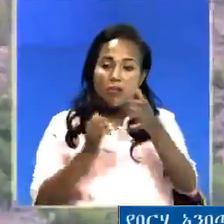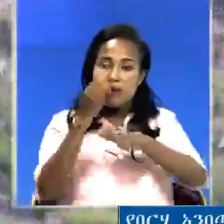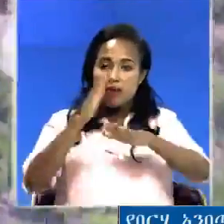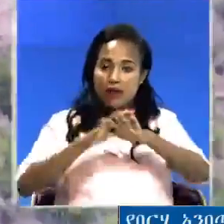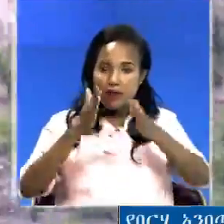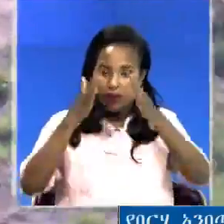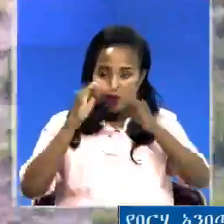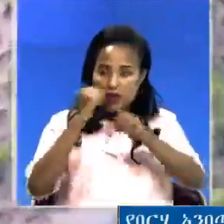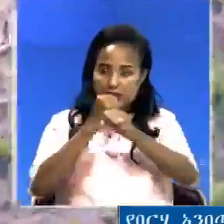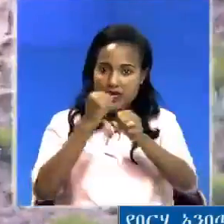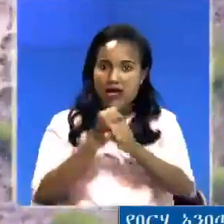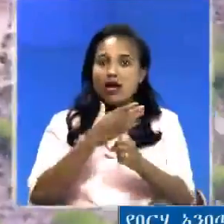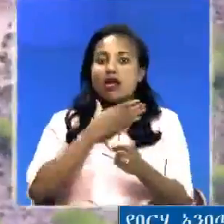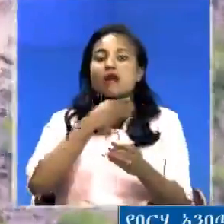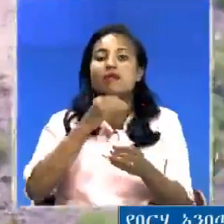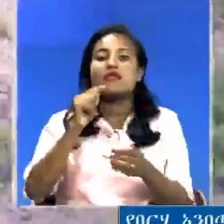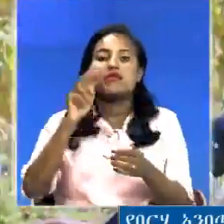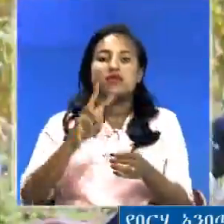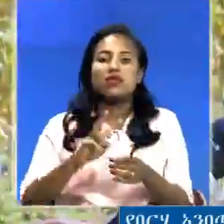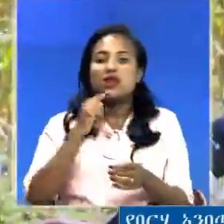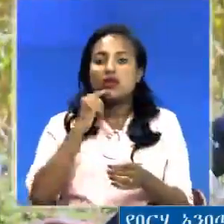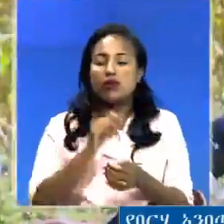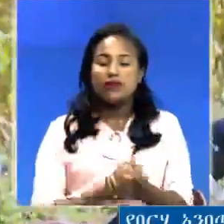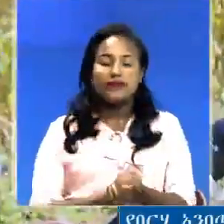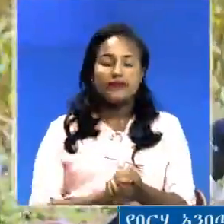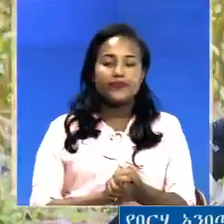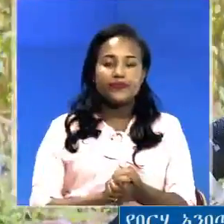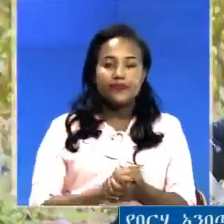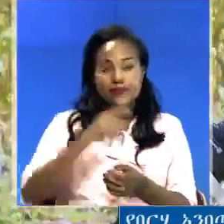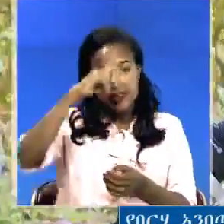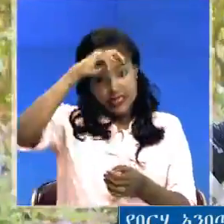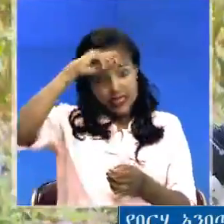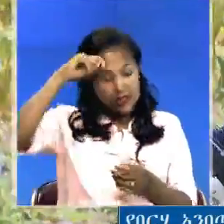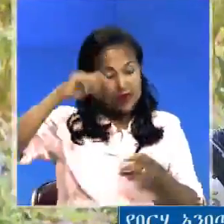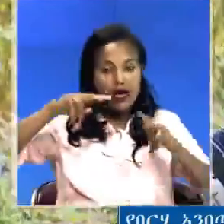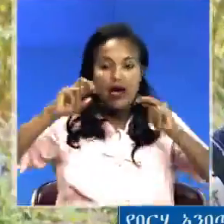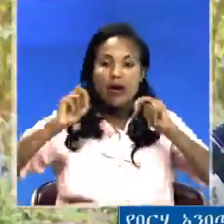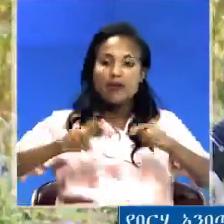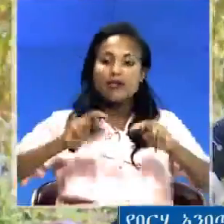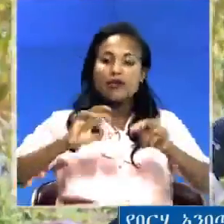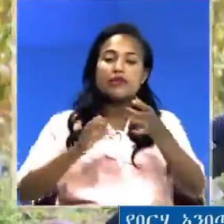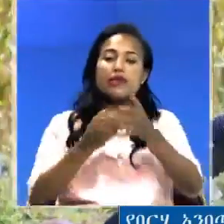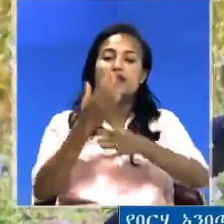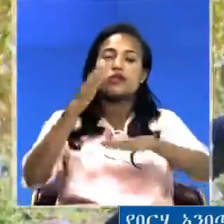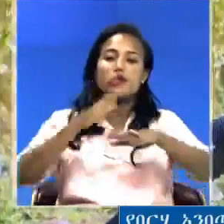እንደሚሰራ ለአማራ ቴሌቪዥን ተናግረዋል። የብርሃን በጣው በሰብላቸው ላይ በእህላቸው